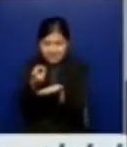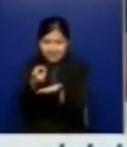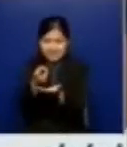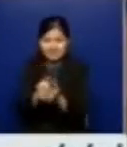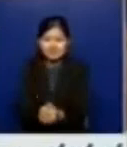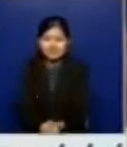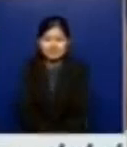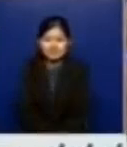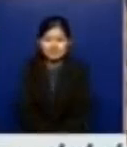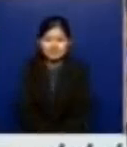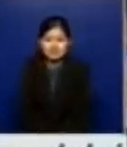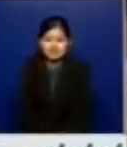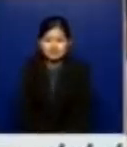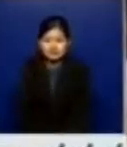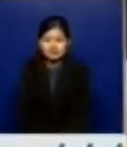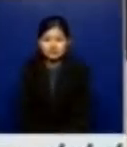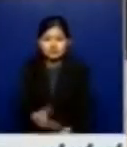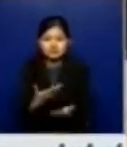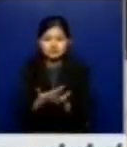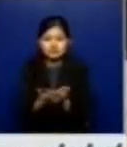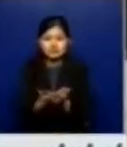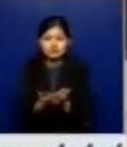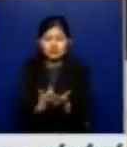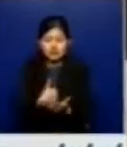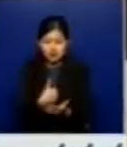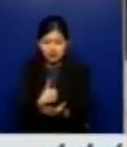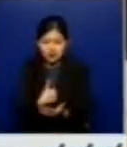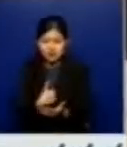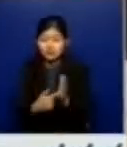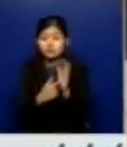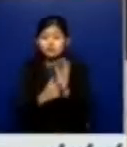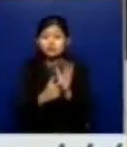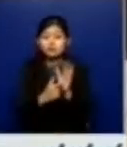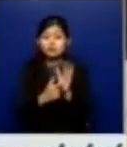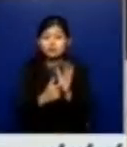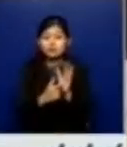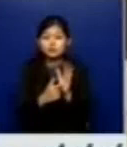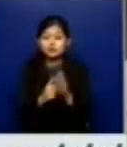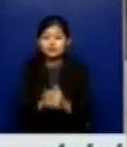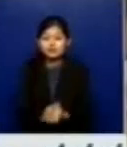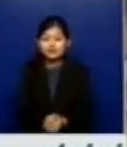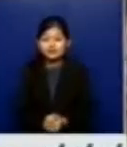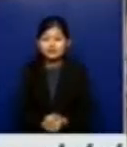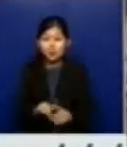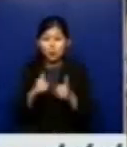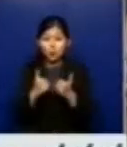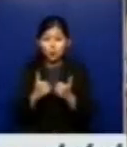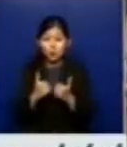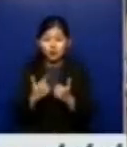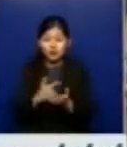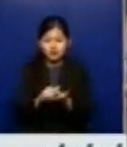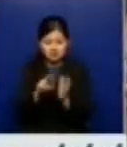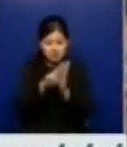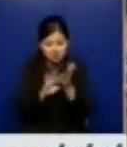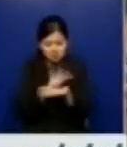ส่วนแล้วครับ ครับครับในฐานะ งบประมาณทางด้านการศึกษา เนี่ยครับเป็นตัวอย่างนะครับ อย่างเรียนว่าจริงๆแล้วเนี่ยวันนี้ต้องเปลี่ยนทั้งระบบ